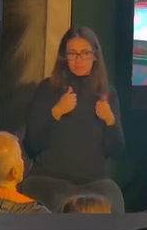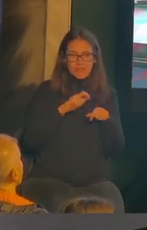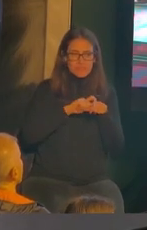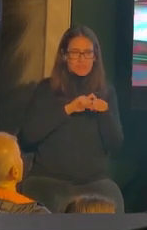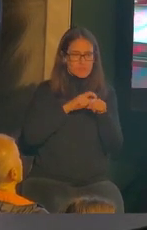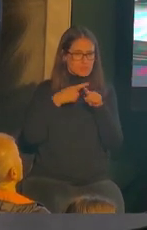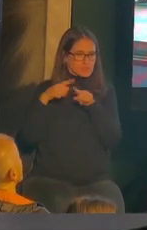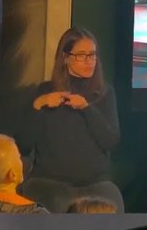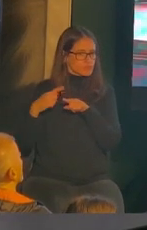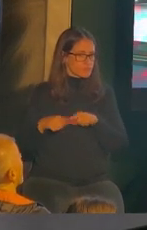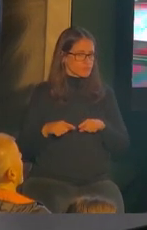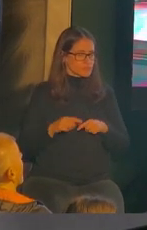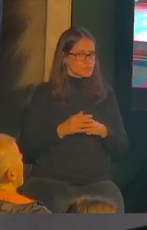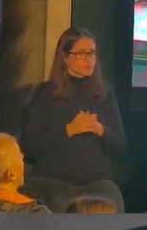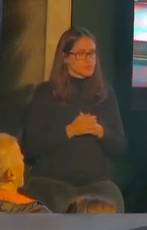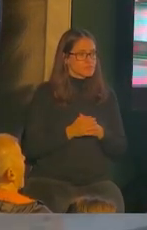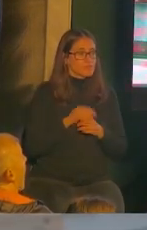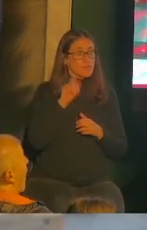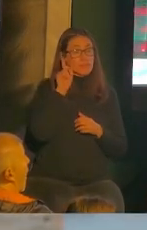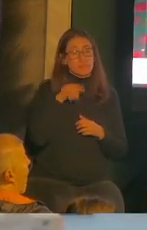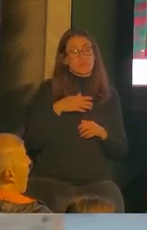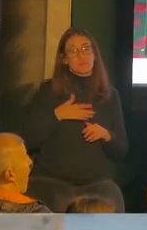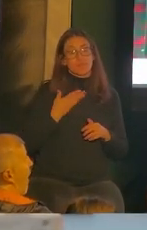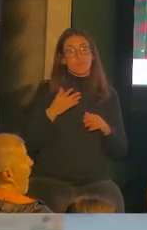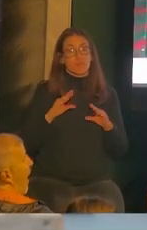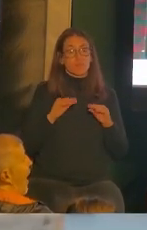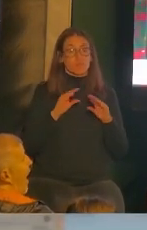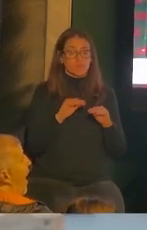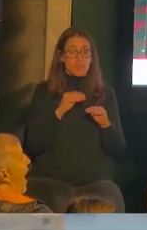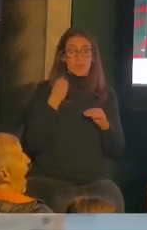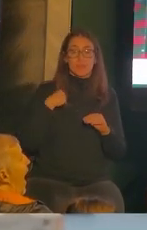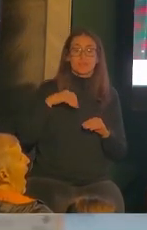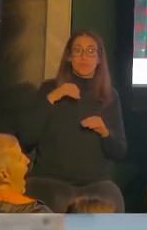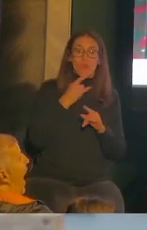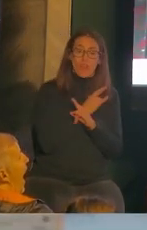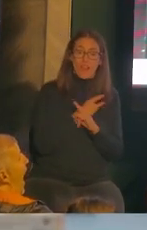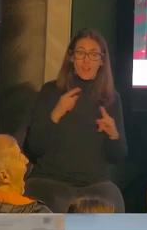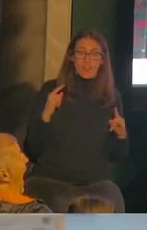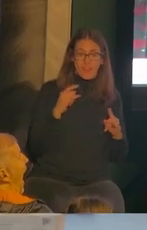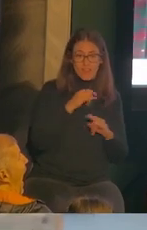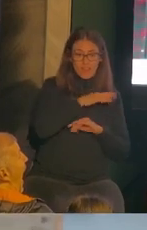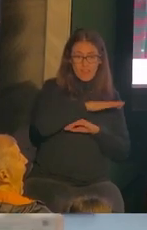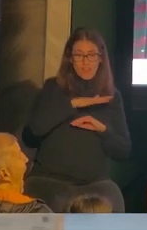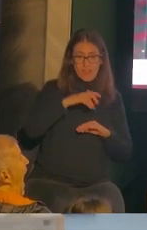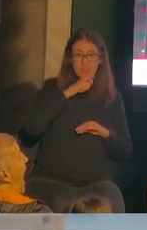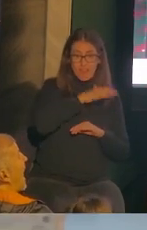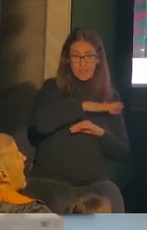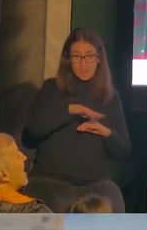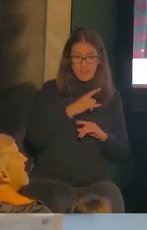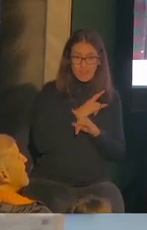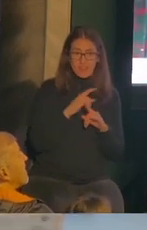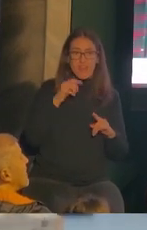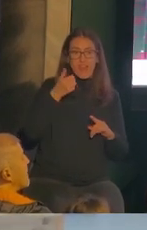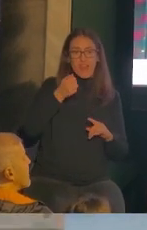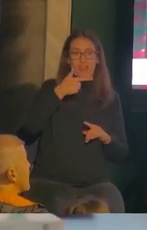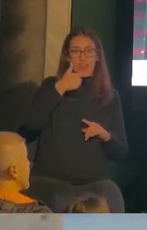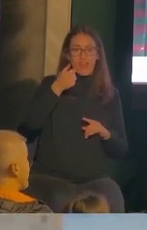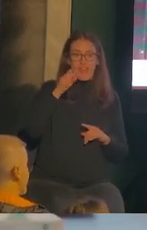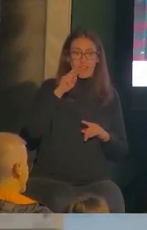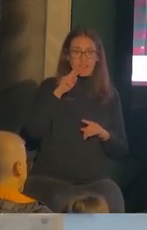Gelatina, inclús també podríem utilitzar l'agar-agar, que ens dona també aquesta part de